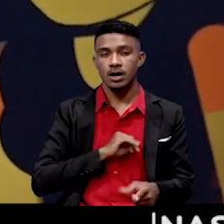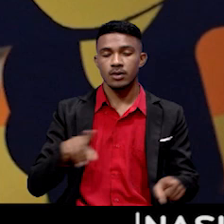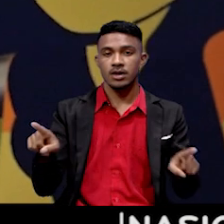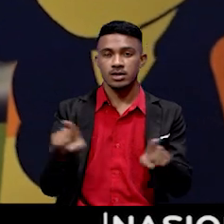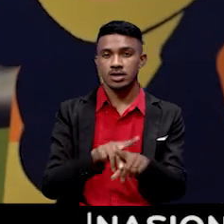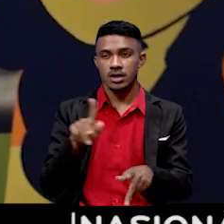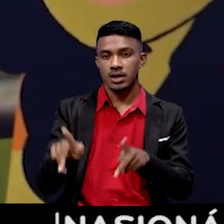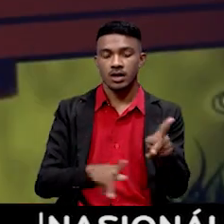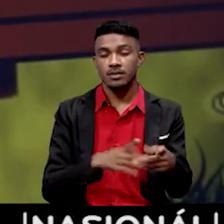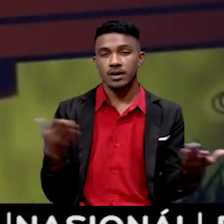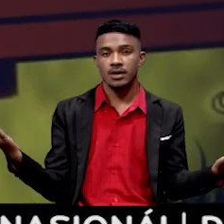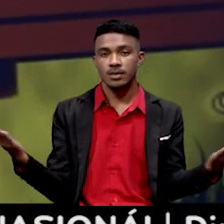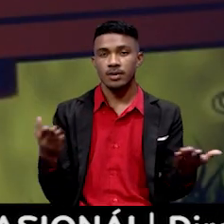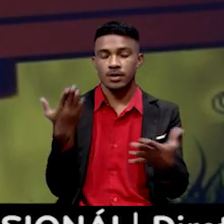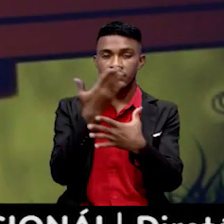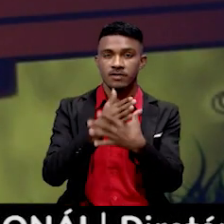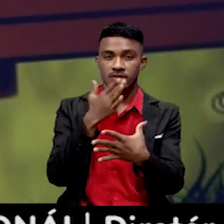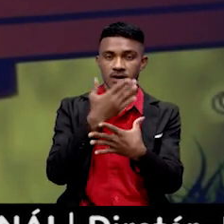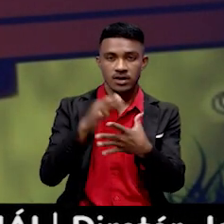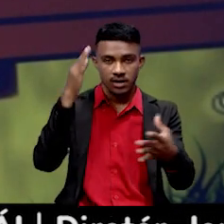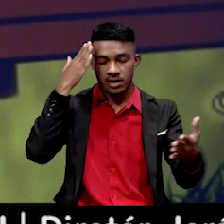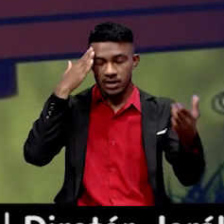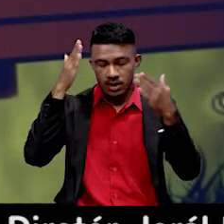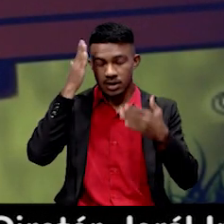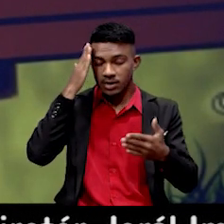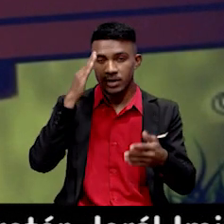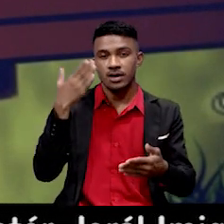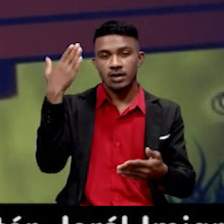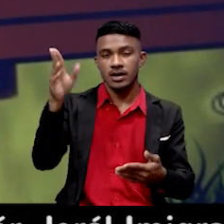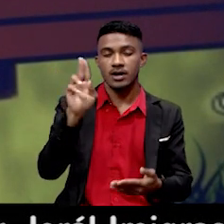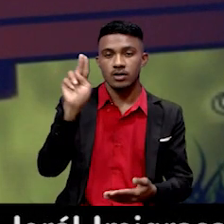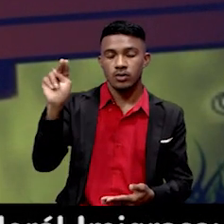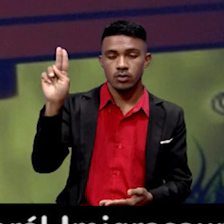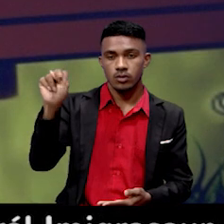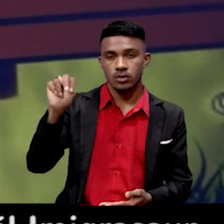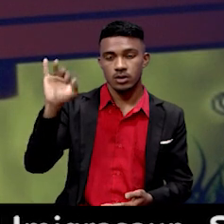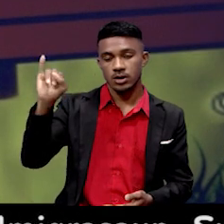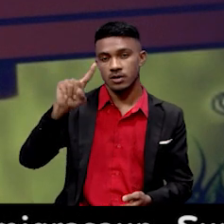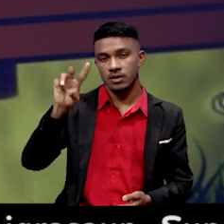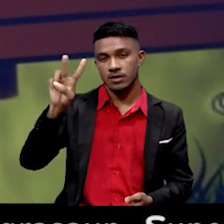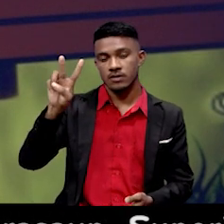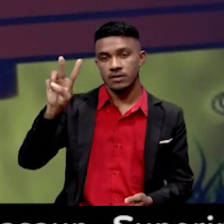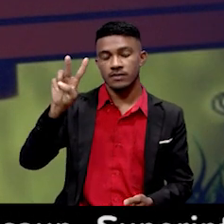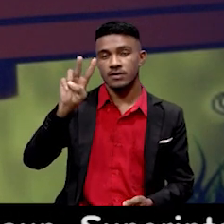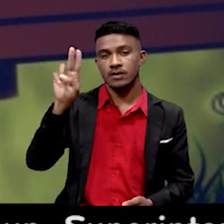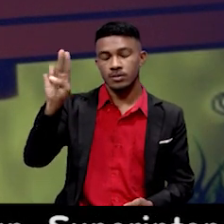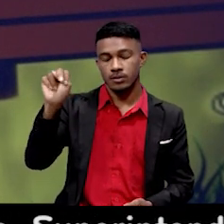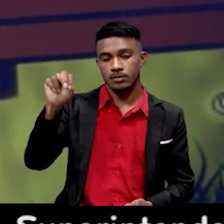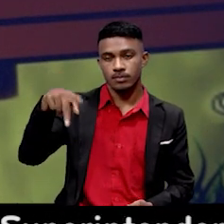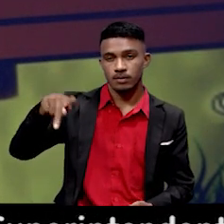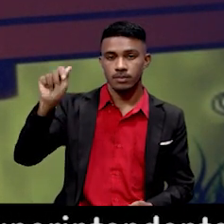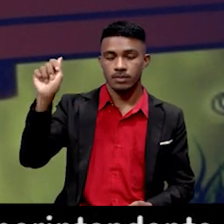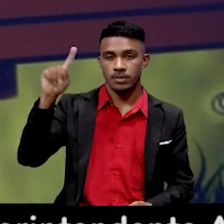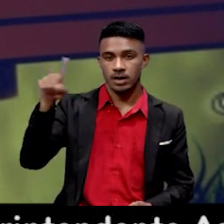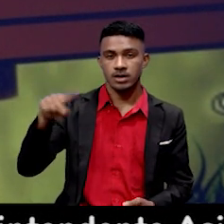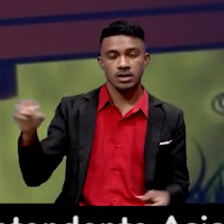beke famous experiencia y escuela y universidad han estado docente hemos neve ha tentado esa para la significa ta hamate